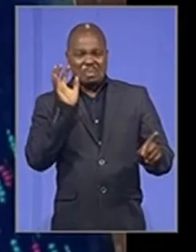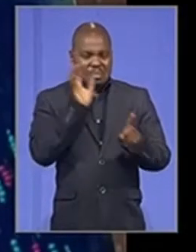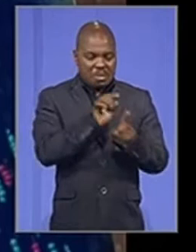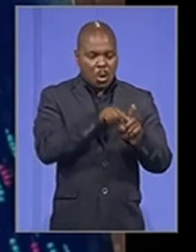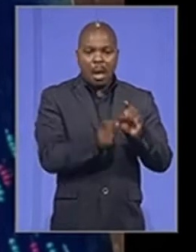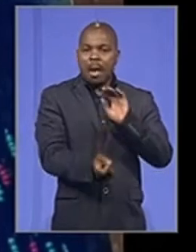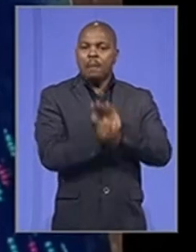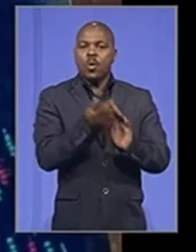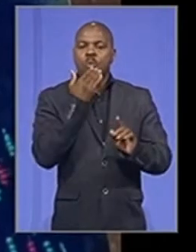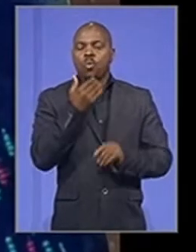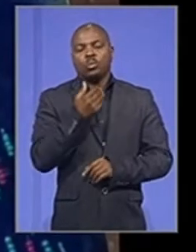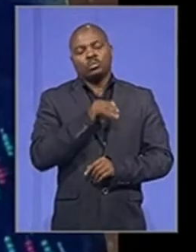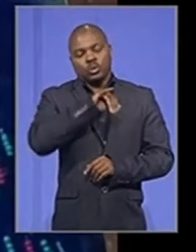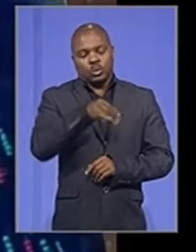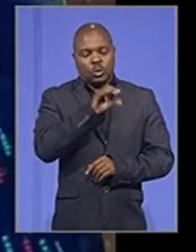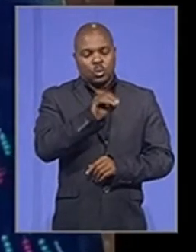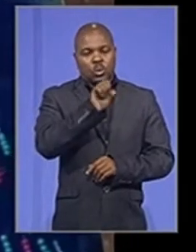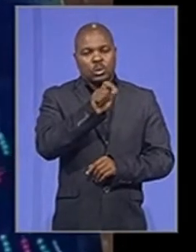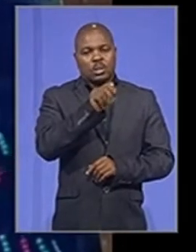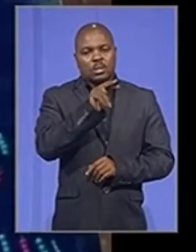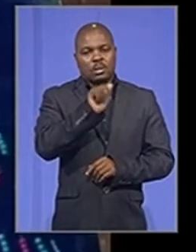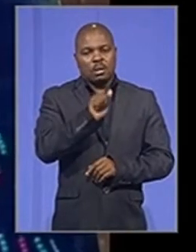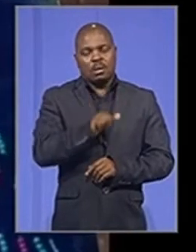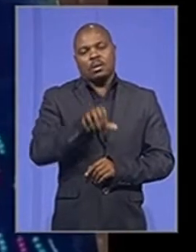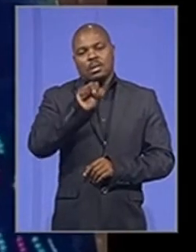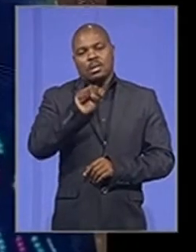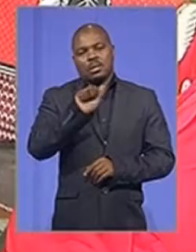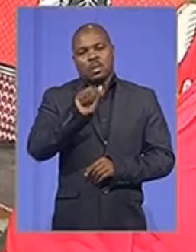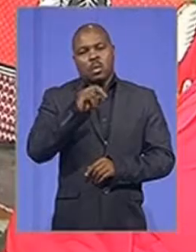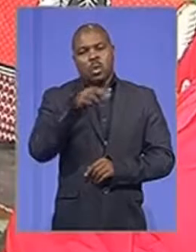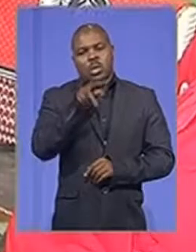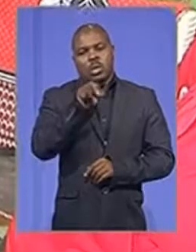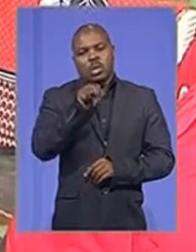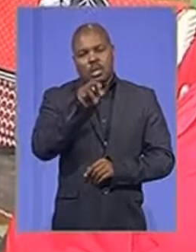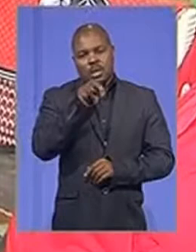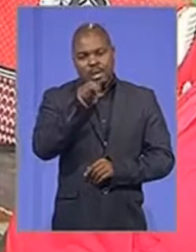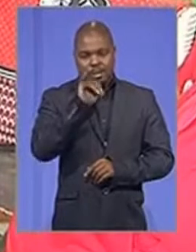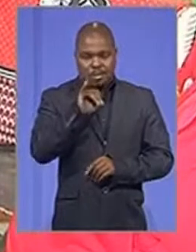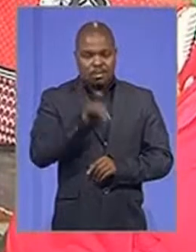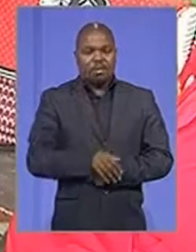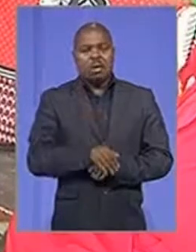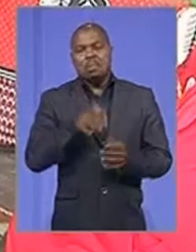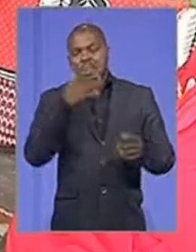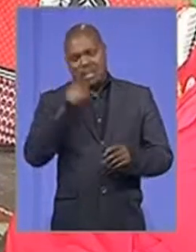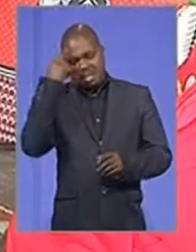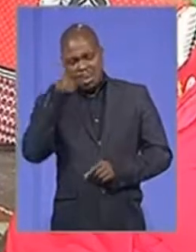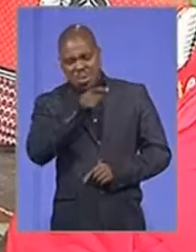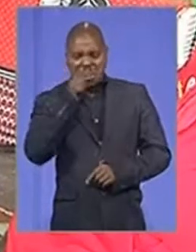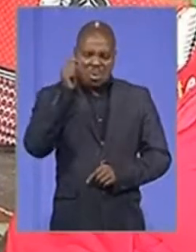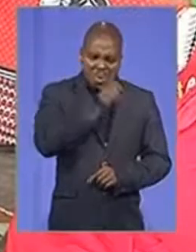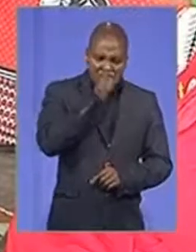Motswasetlhabelo wa moragorago o boditšwe ge e le moloi a tlhorišwa gomme a fišwa. Thaka tša gagwe di kwa botlhoko.